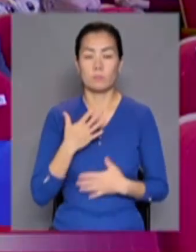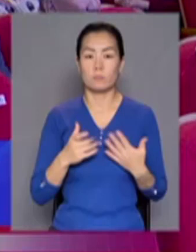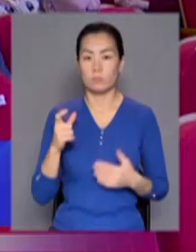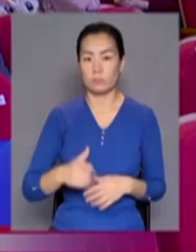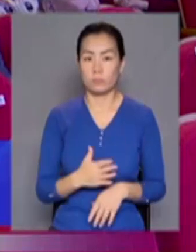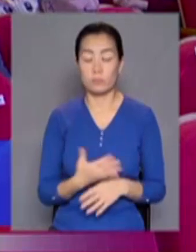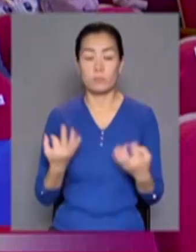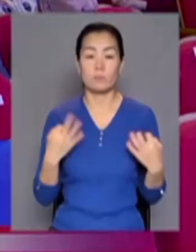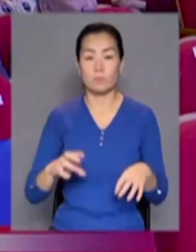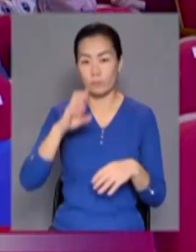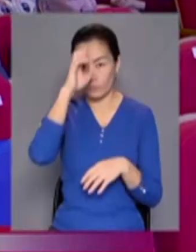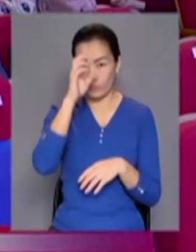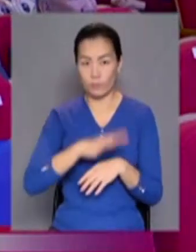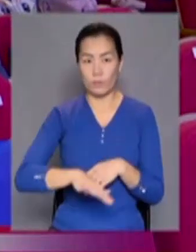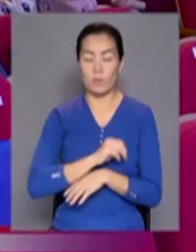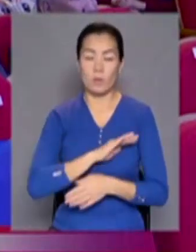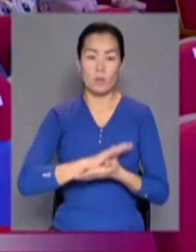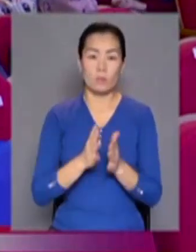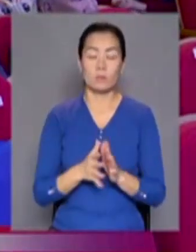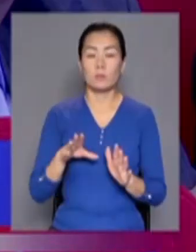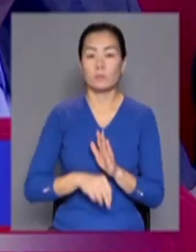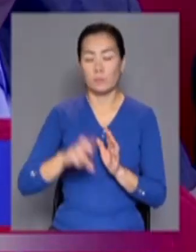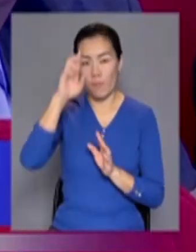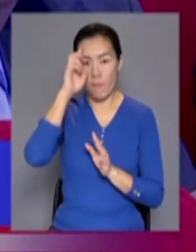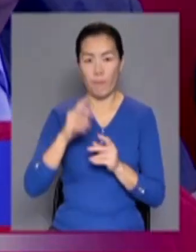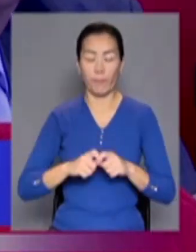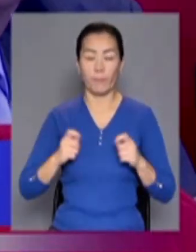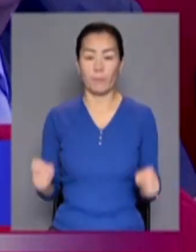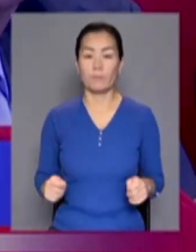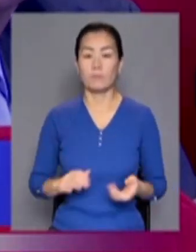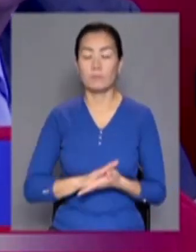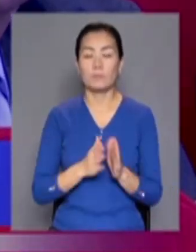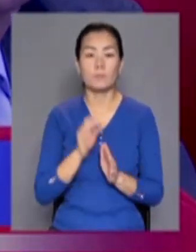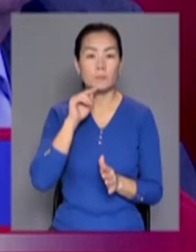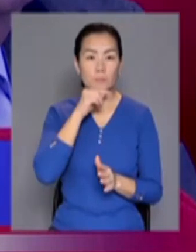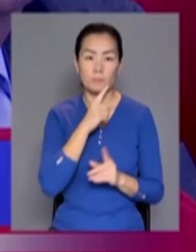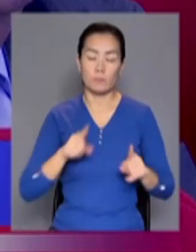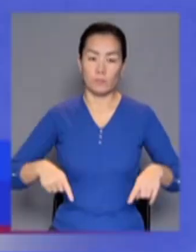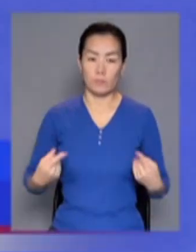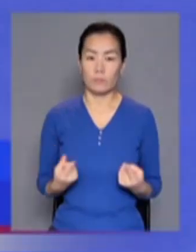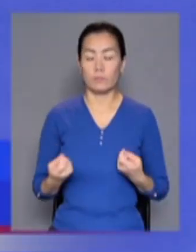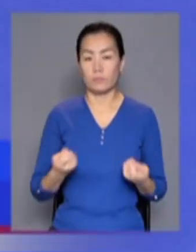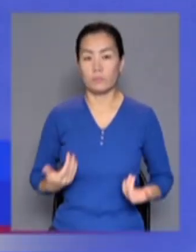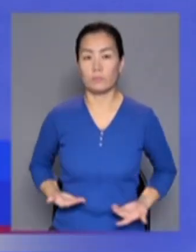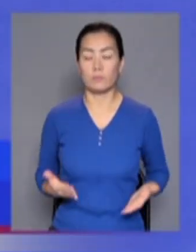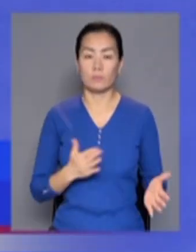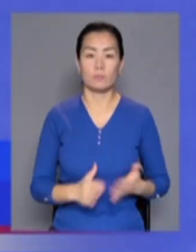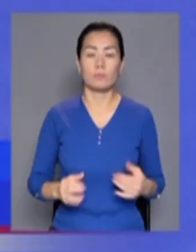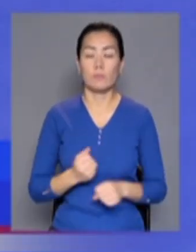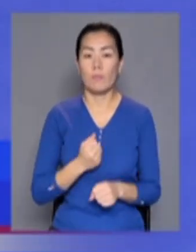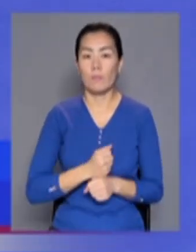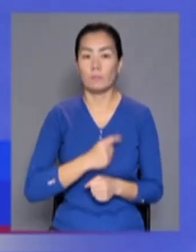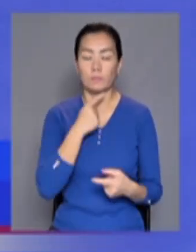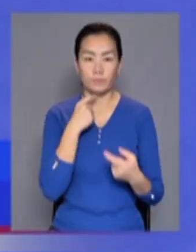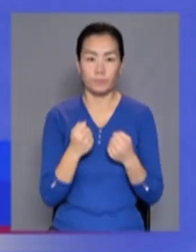адам. Тәуелсіз мемлекетіміздің тыныс тіршілігі оның мемлекеттік құрылымын әлеуметтік экономикалық дамуы мен саяси жүйесін қалыптастырып